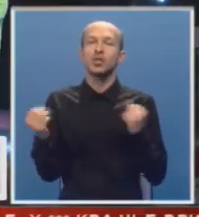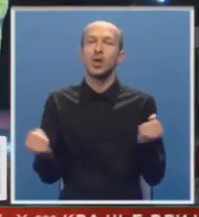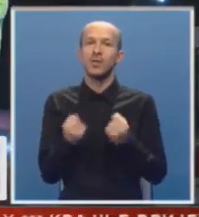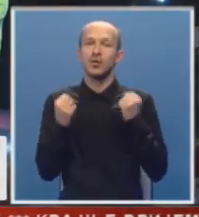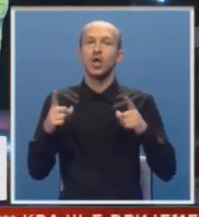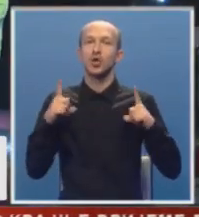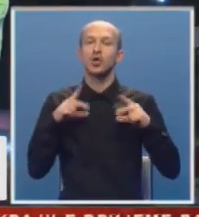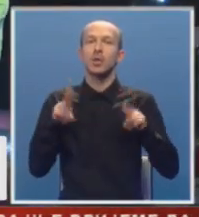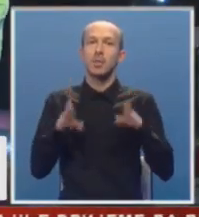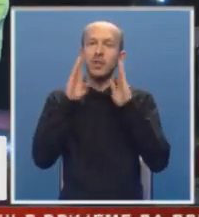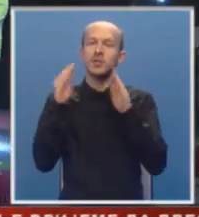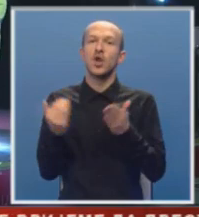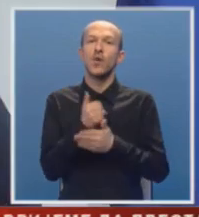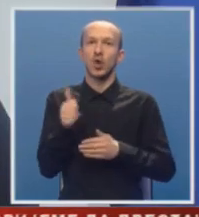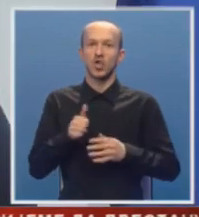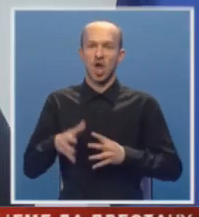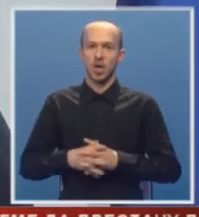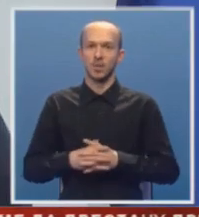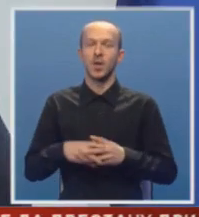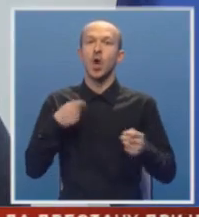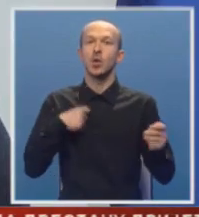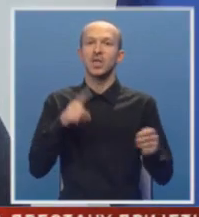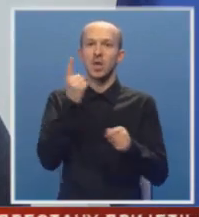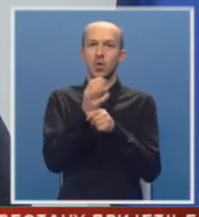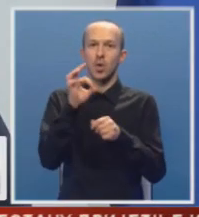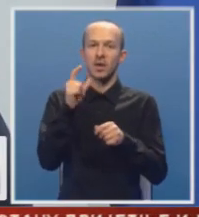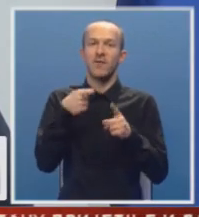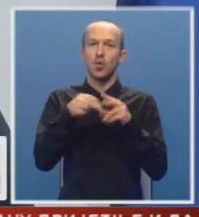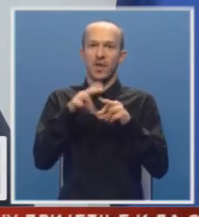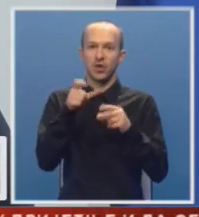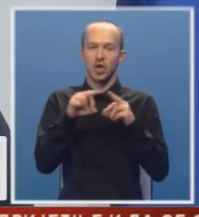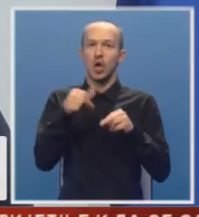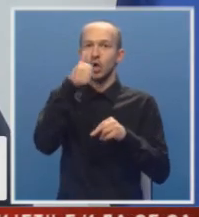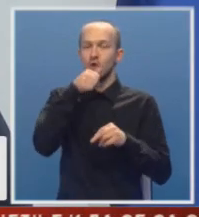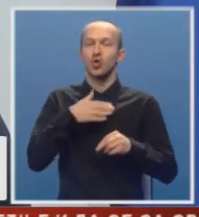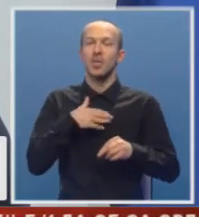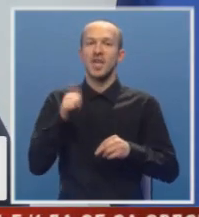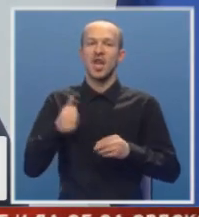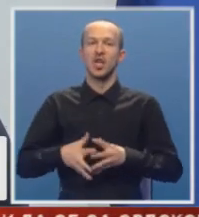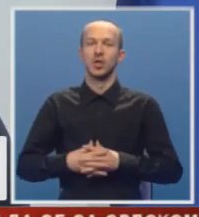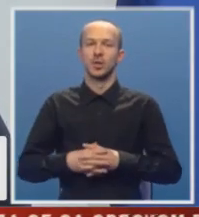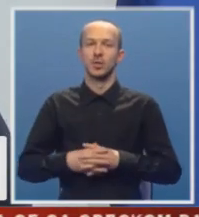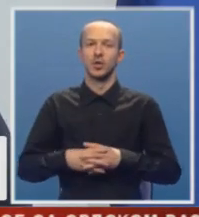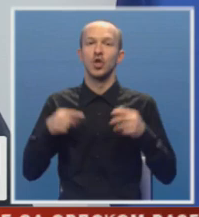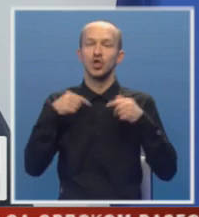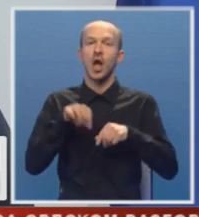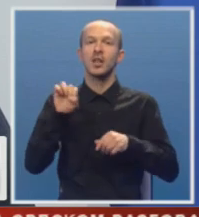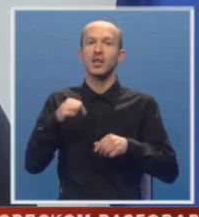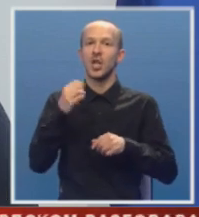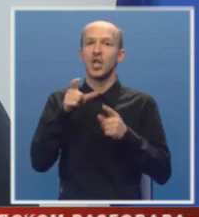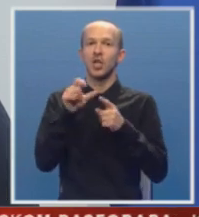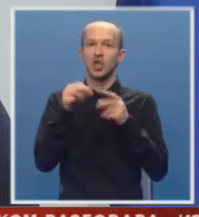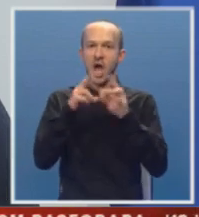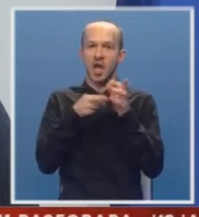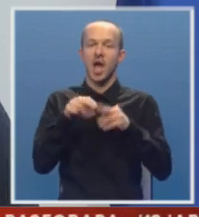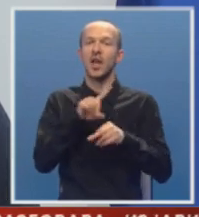aktivnosti doček je pravoslavne nove godine. Koncert Igora Vukojevića, ono što mi je žal, da Ćana